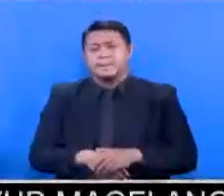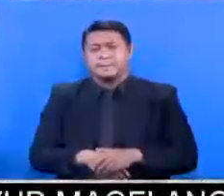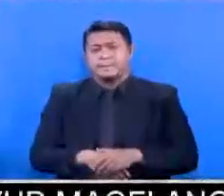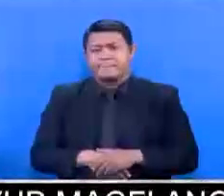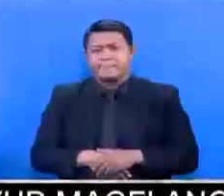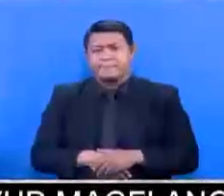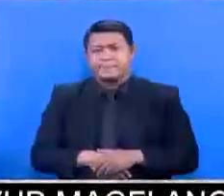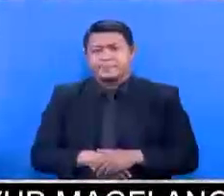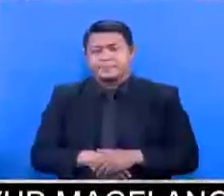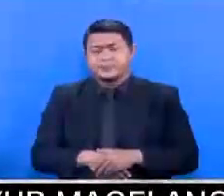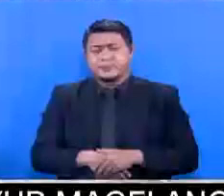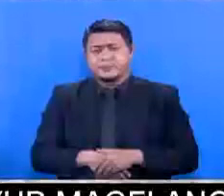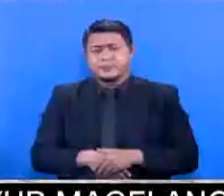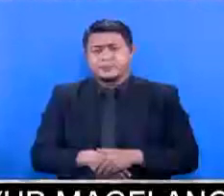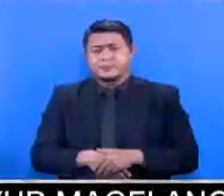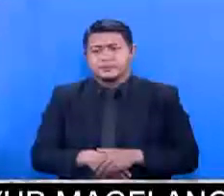surprise di masyarakat